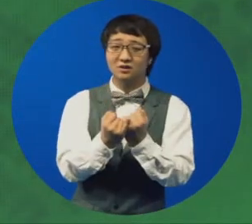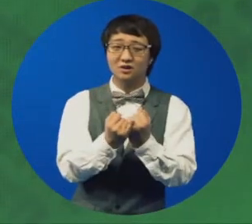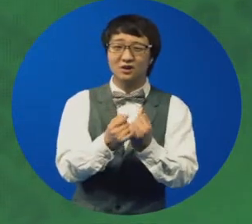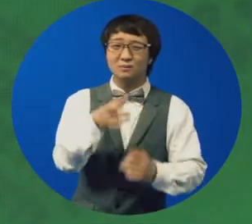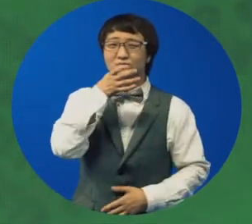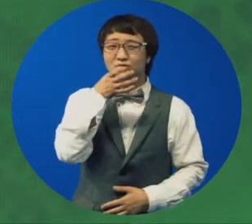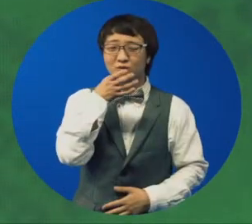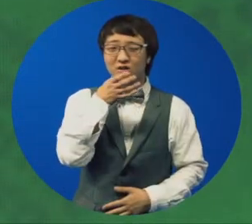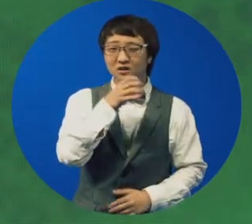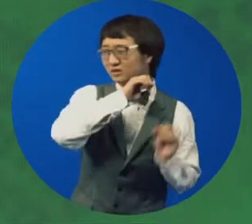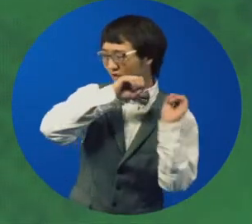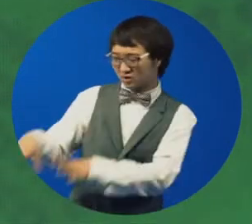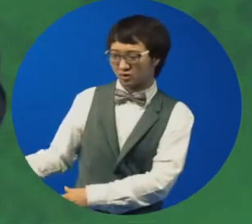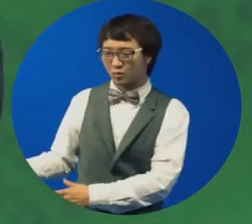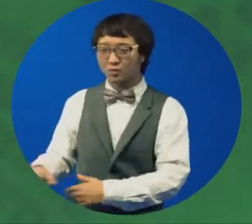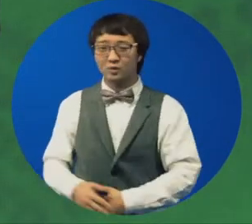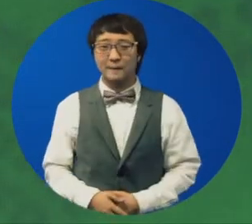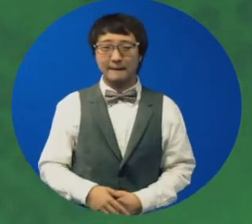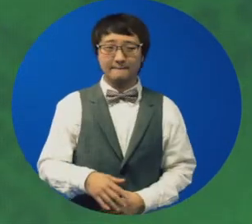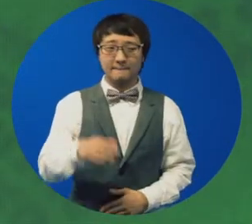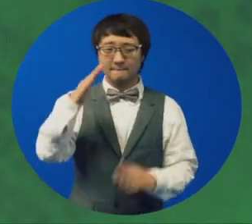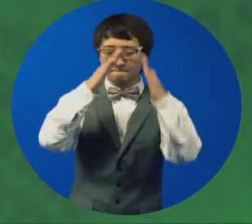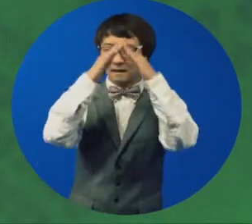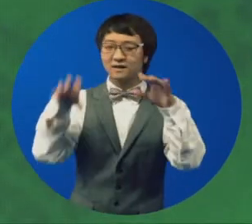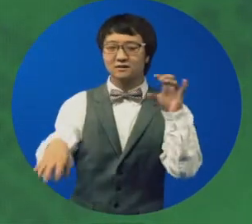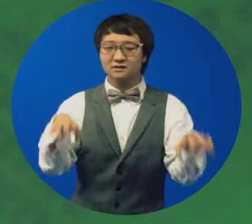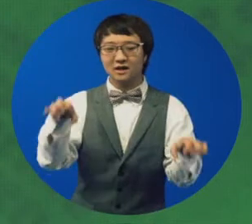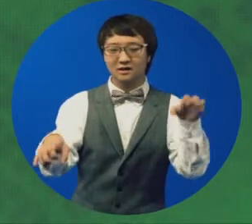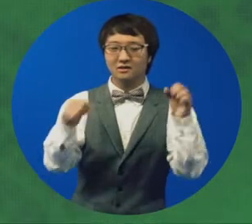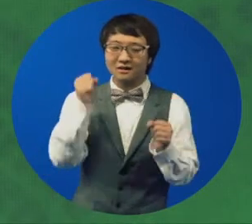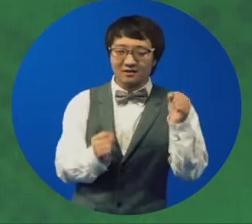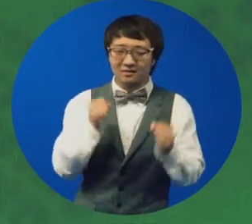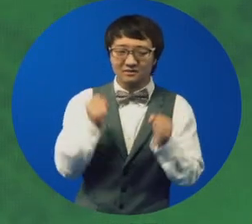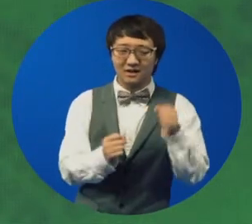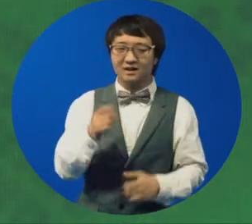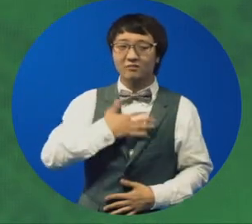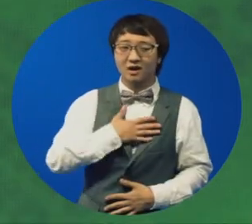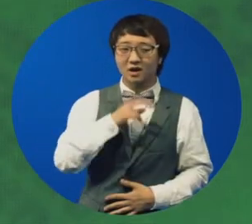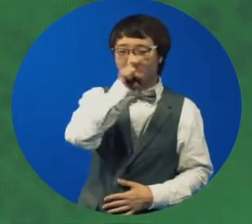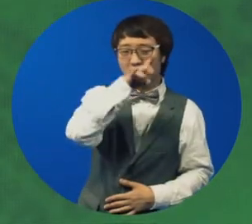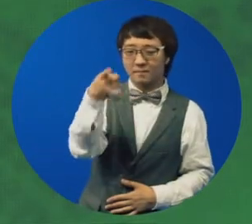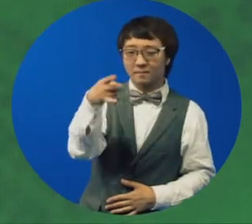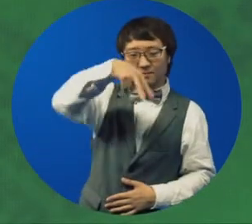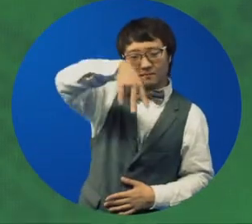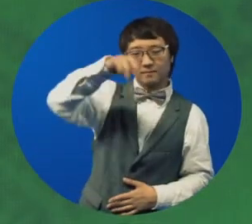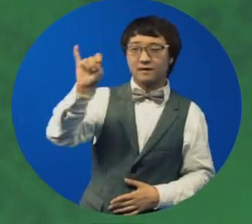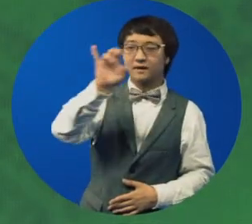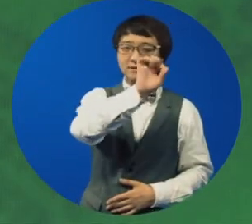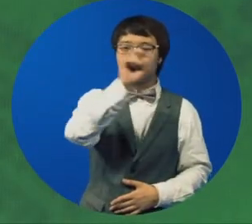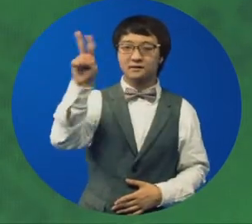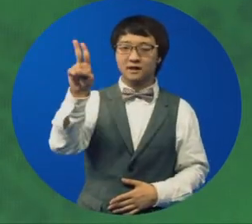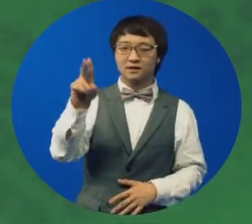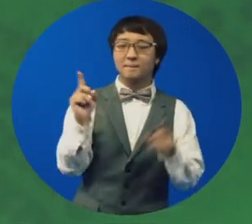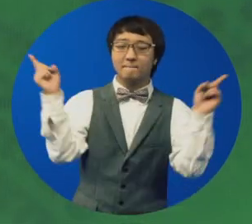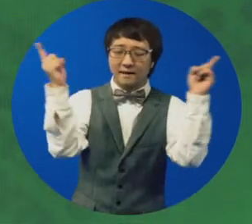던져두고 마을을 향해 달려갑니다. 내가 메시아를 만났다. 내가 메시아를